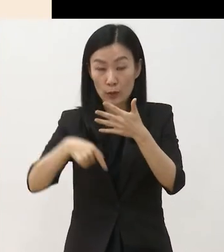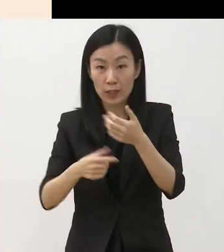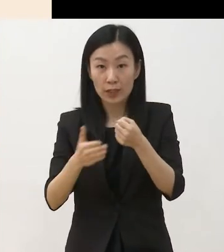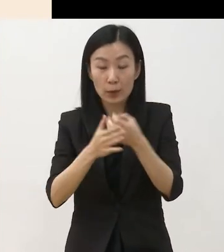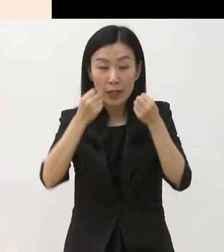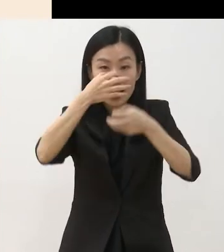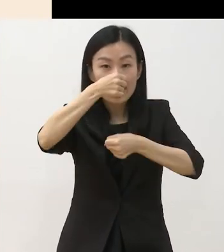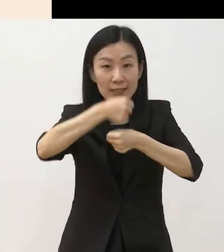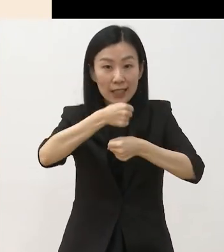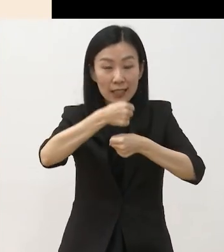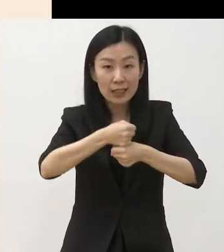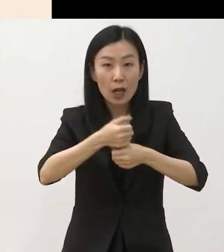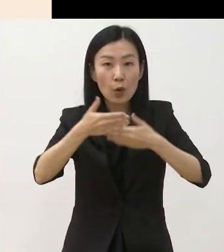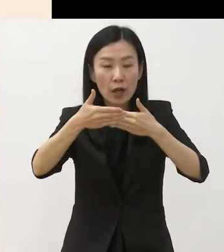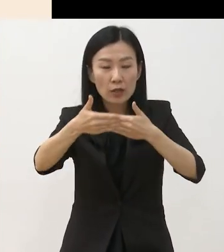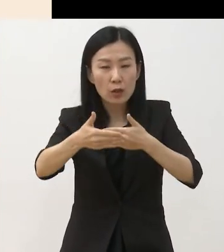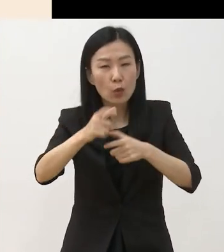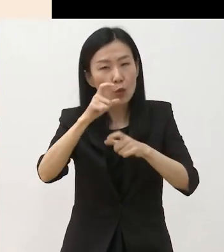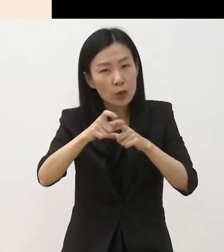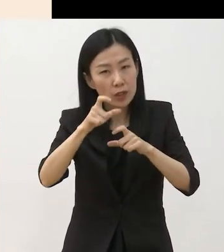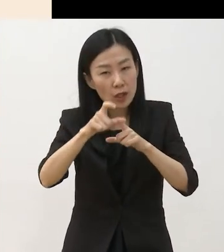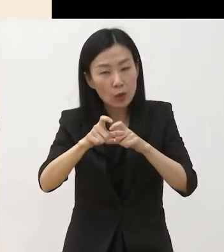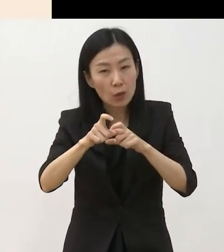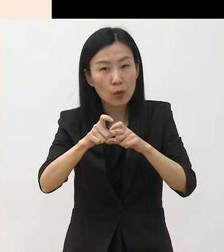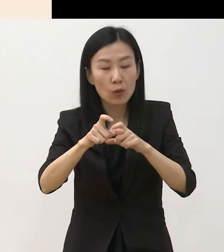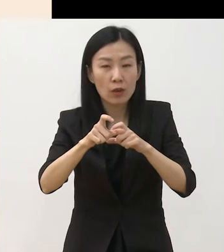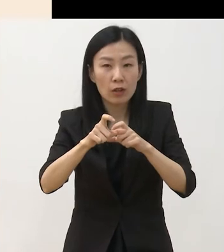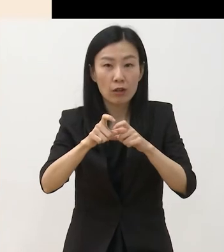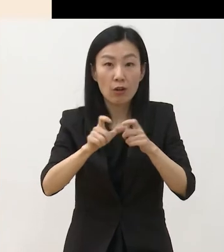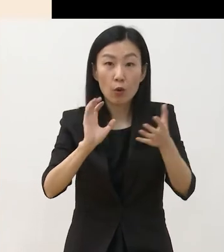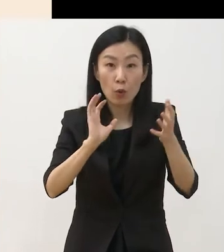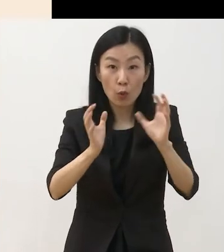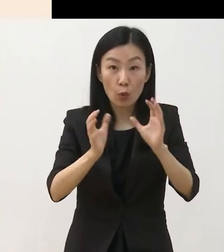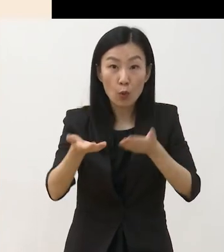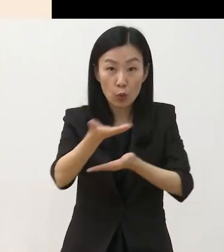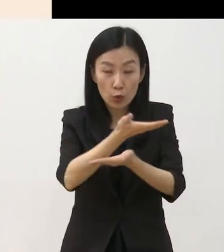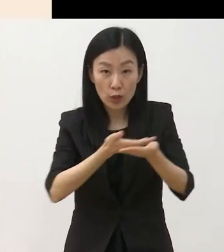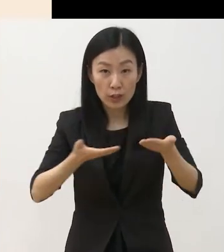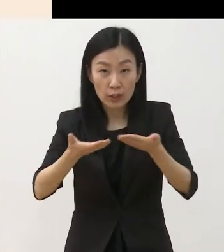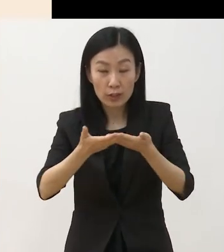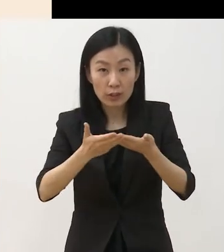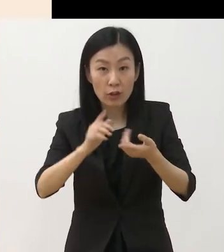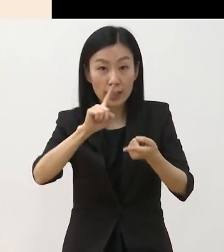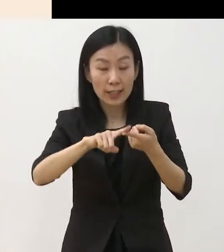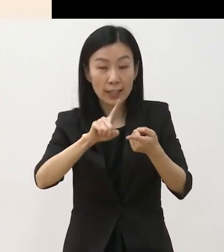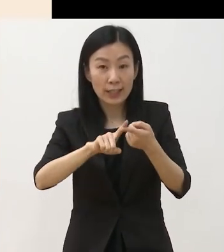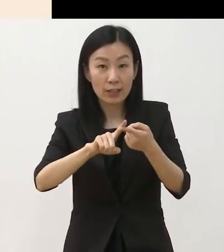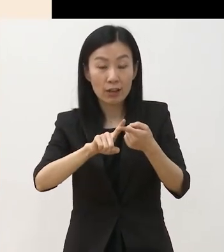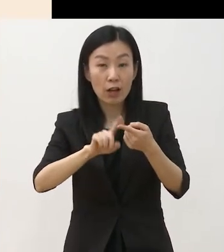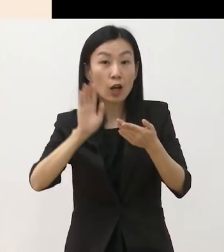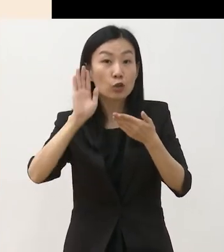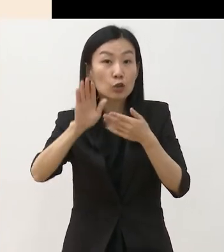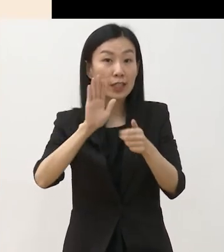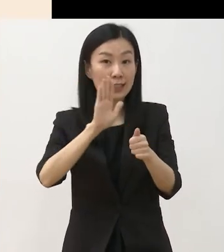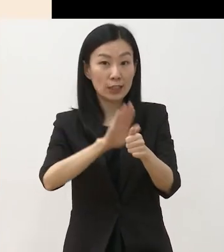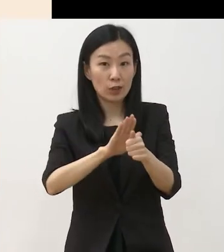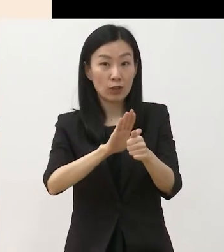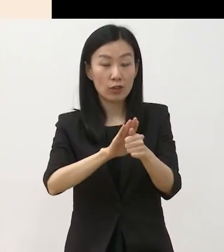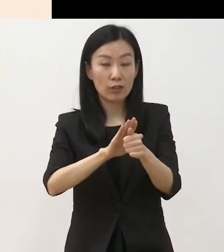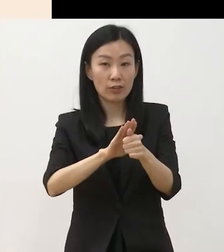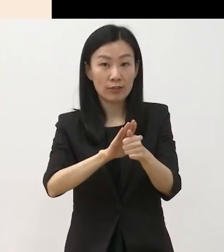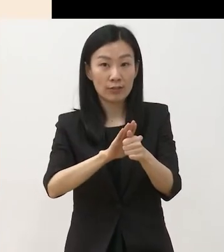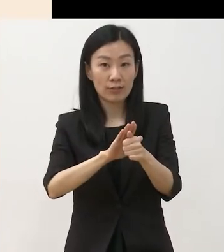창작 과정을 공유하고 고민하는 연관 과정이 그렇게 단순히 지원을 받는 사업과는